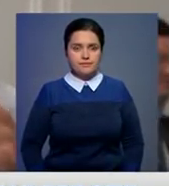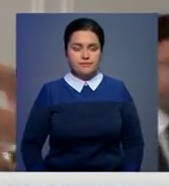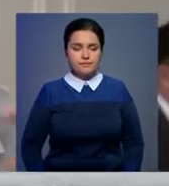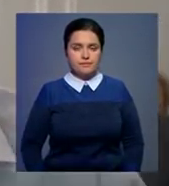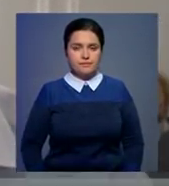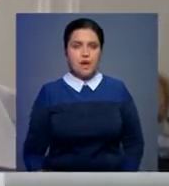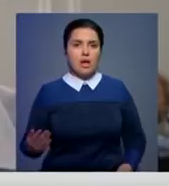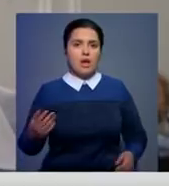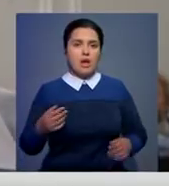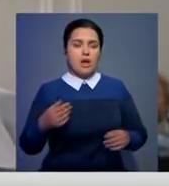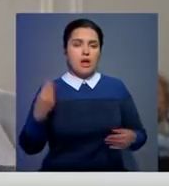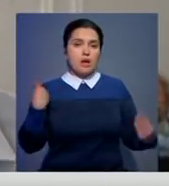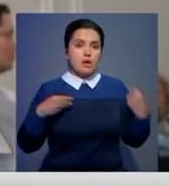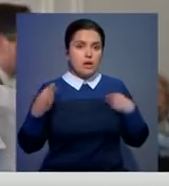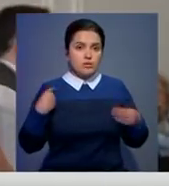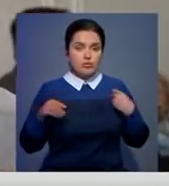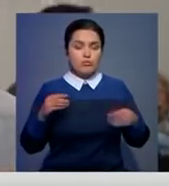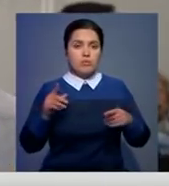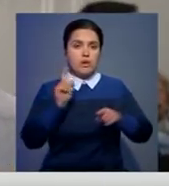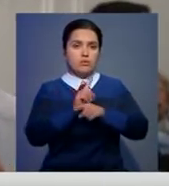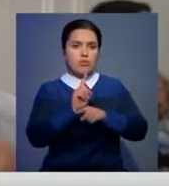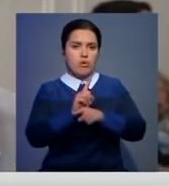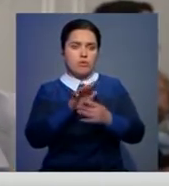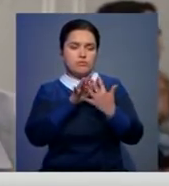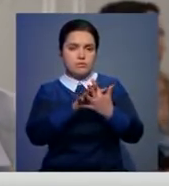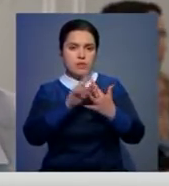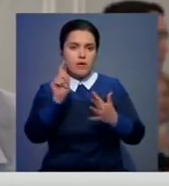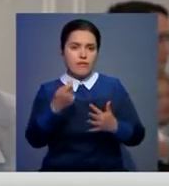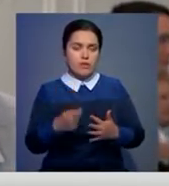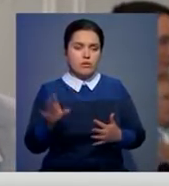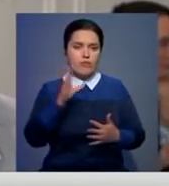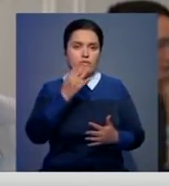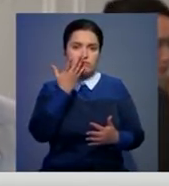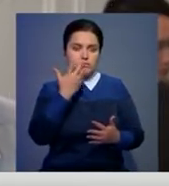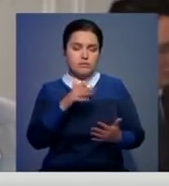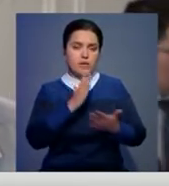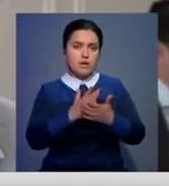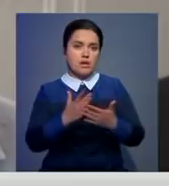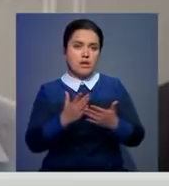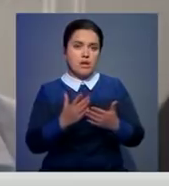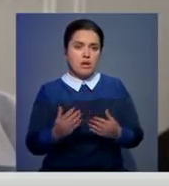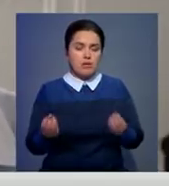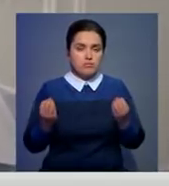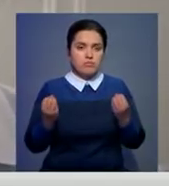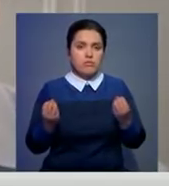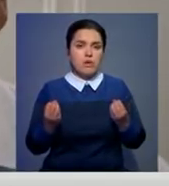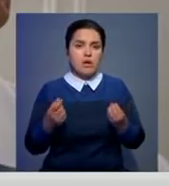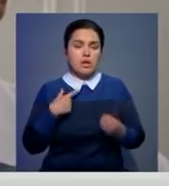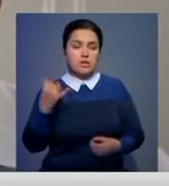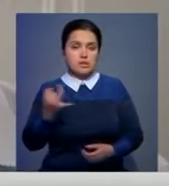Костюмы, спецэффекты, игра и эти батальные сцены исключительны. Мы открываем для себя декорации, очень